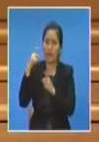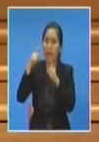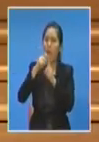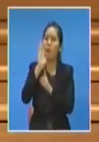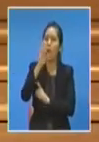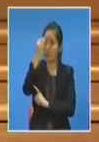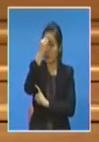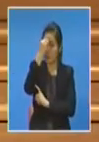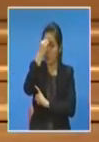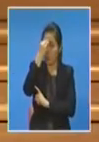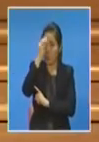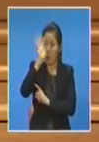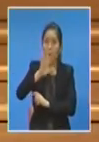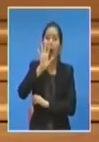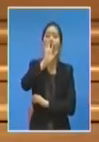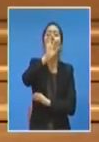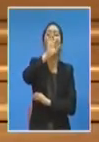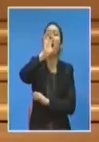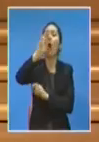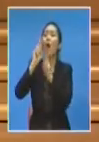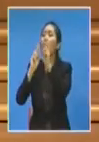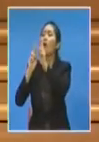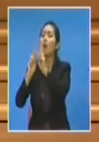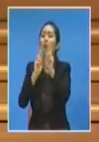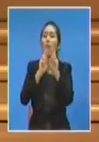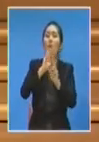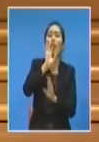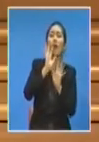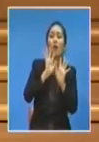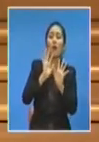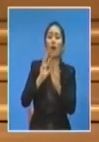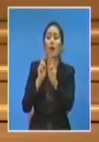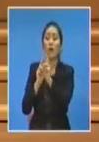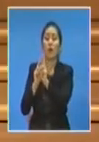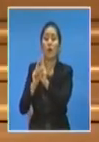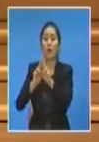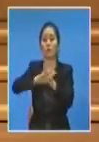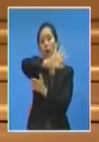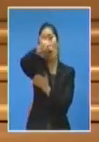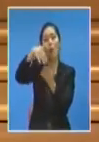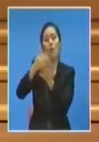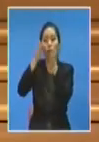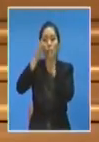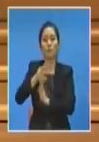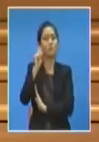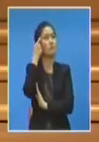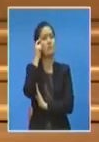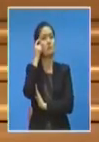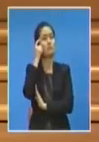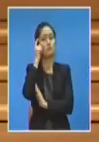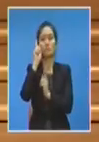ขาก็วิ่งตะโกนไล่ไปตามชายหาดว่าสึนามิสึนามิสึนามิไม่รู้เรื่องครับเพราะเ